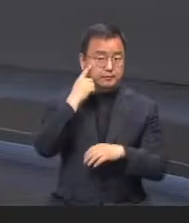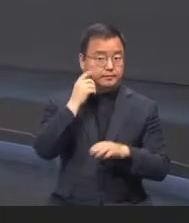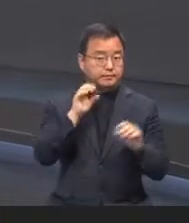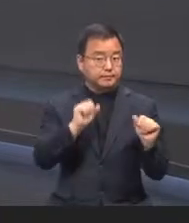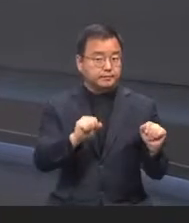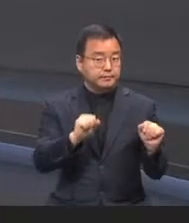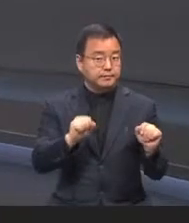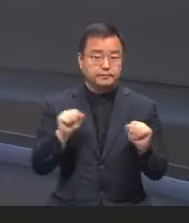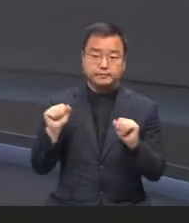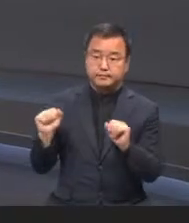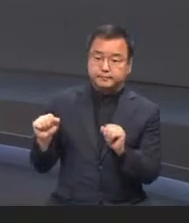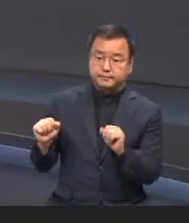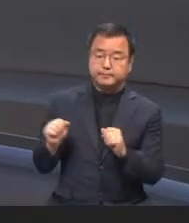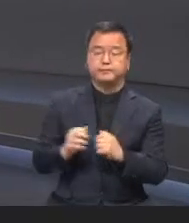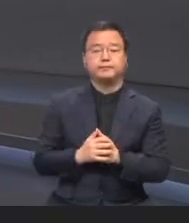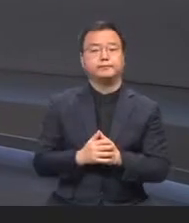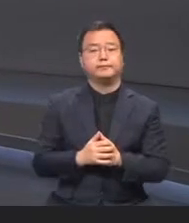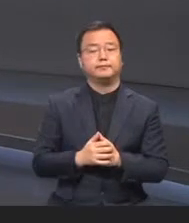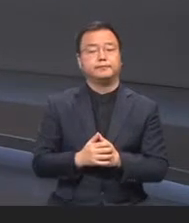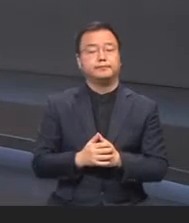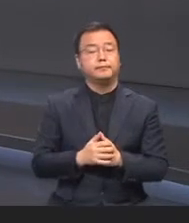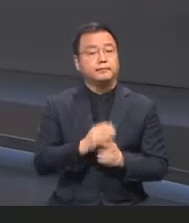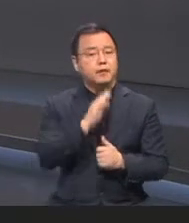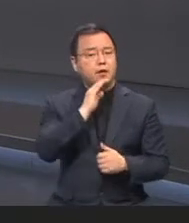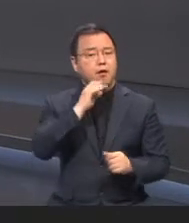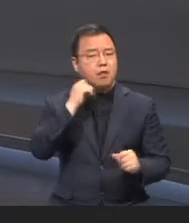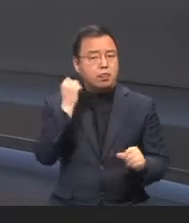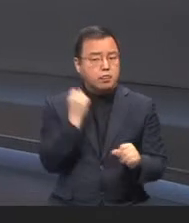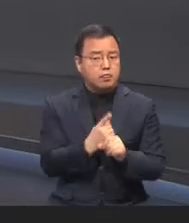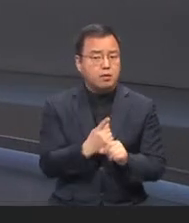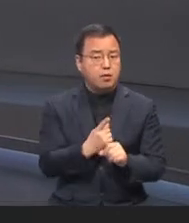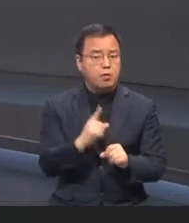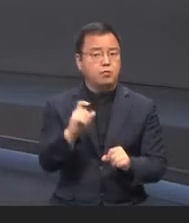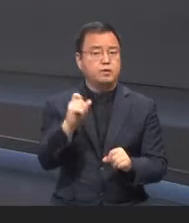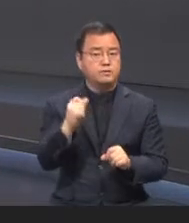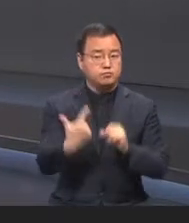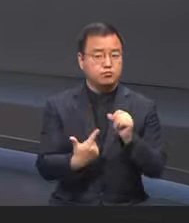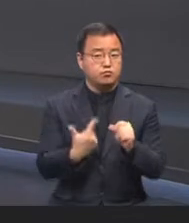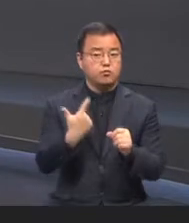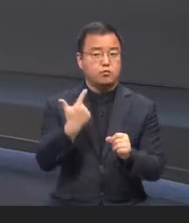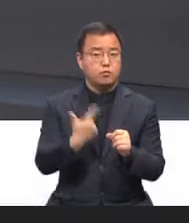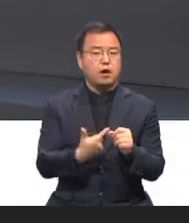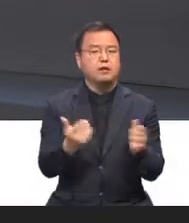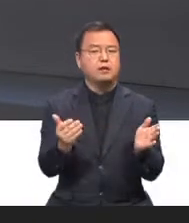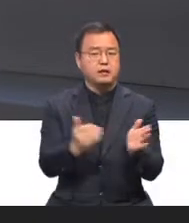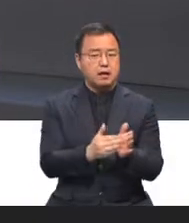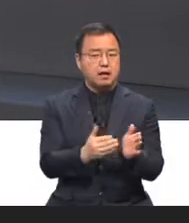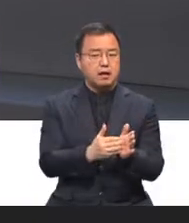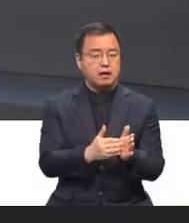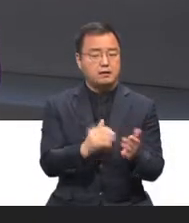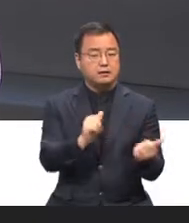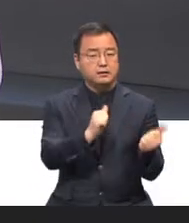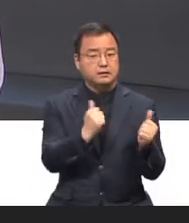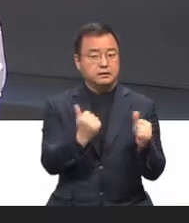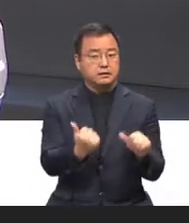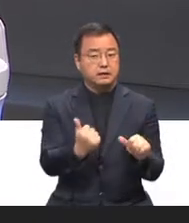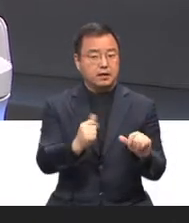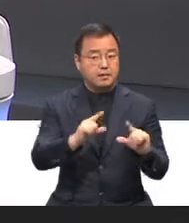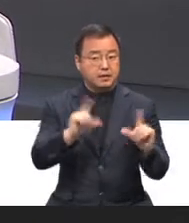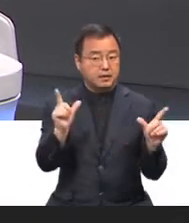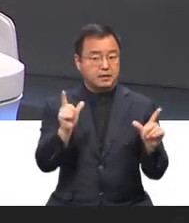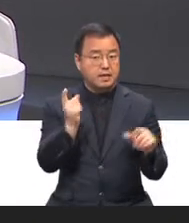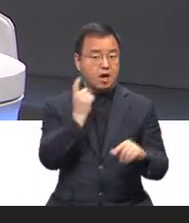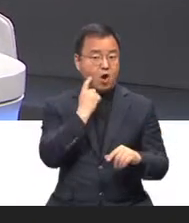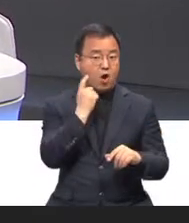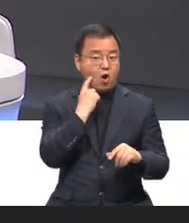안녕하십니까 안녕하세요 자 더 벌써 16년이 흘렀네요 어 사망이 리는데 마누 저리